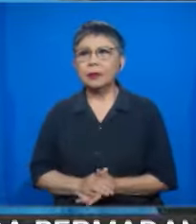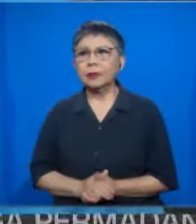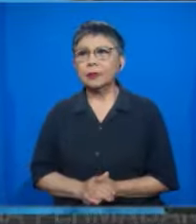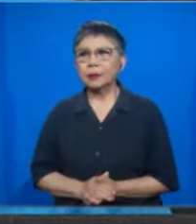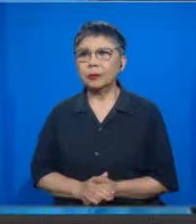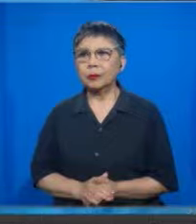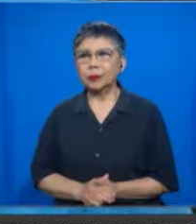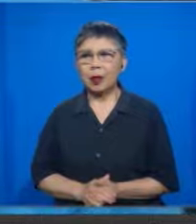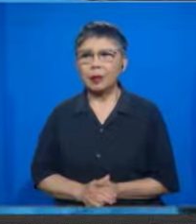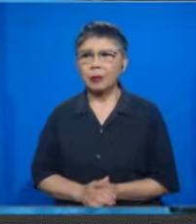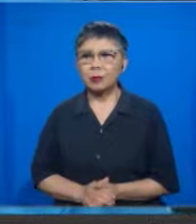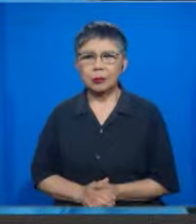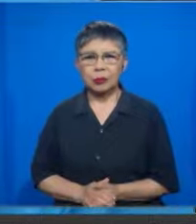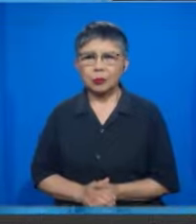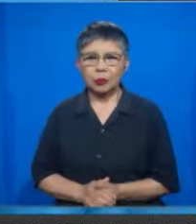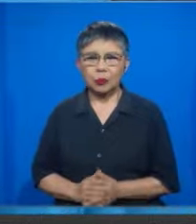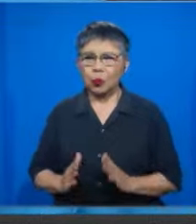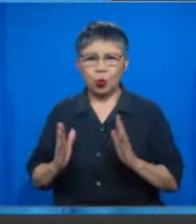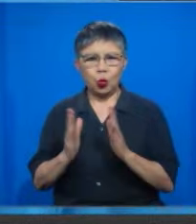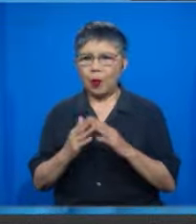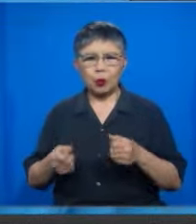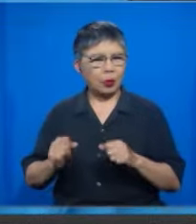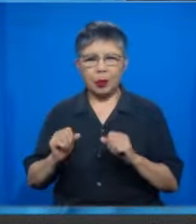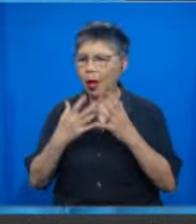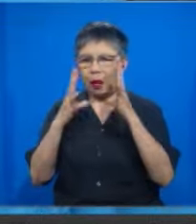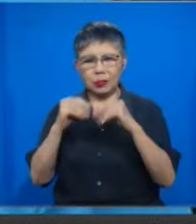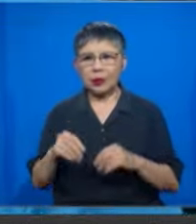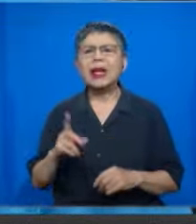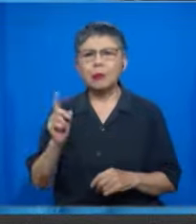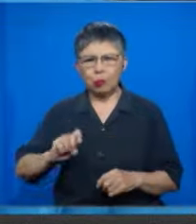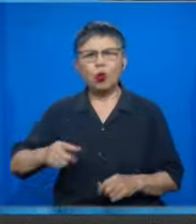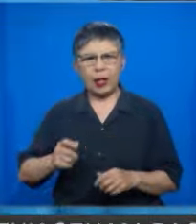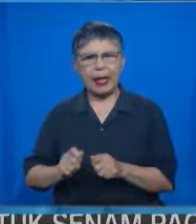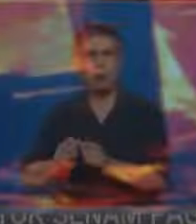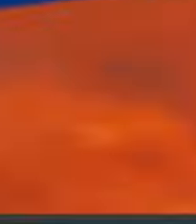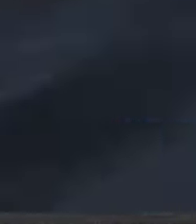blus. Langsung kena ya? Semuanya langsung besar. Berarti awal mula api dari mobil ya? Dari mobil.